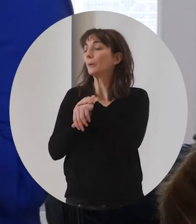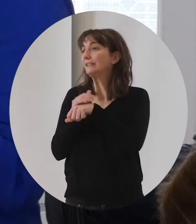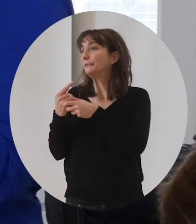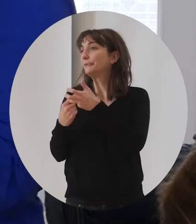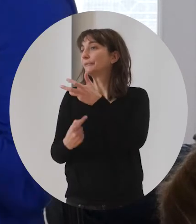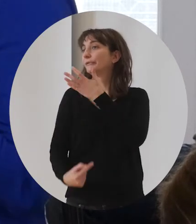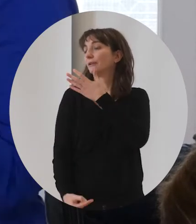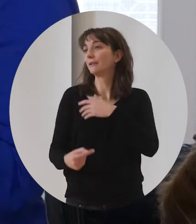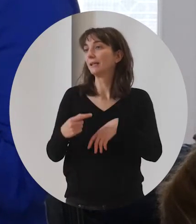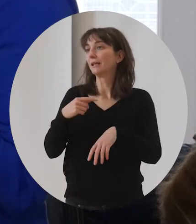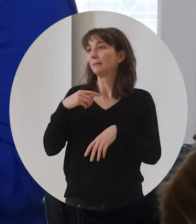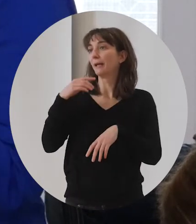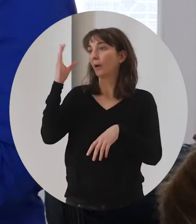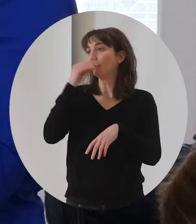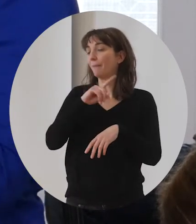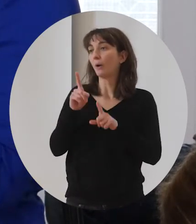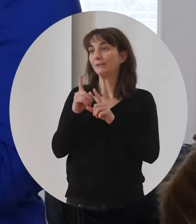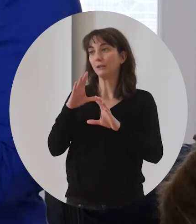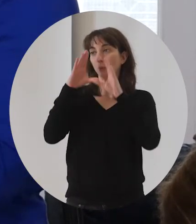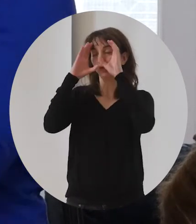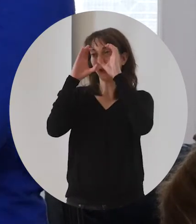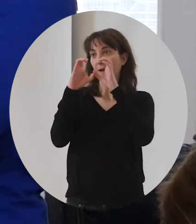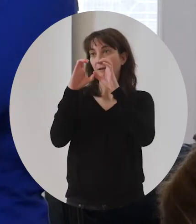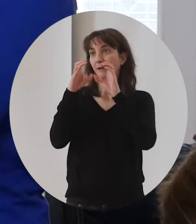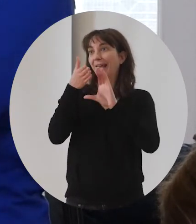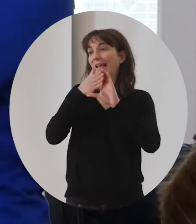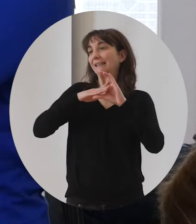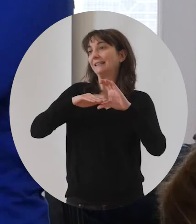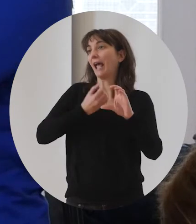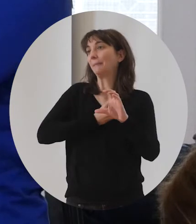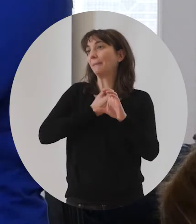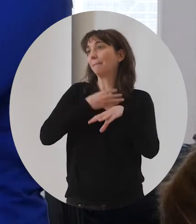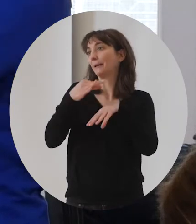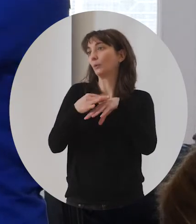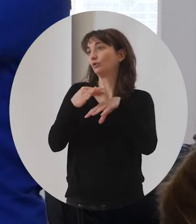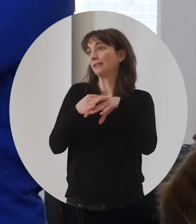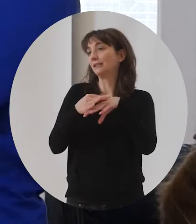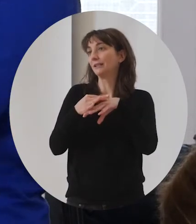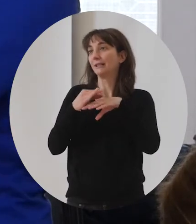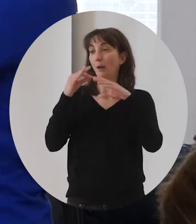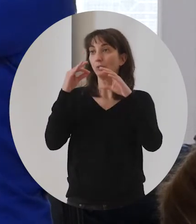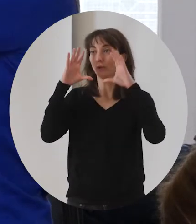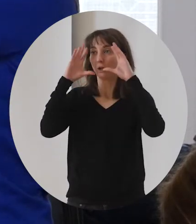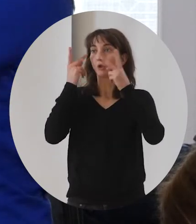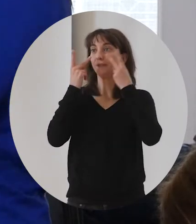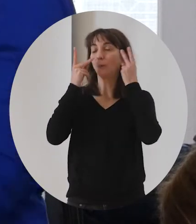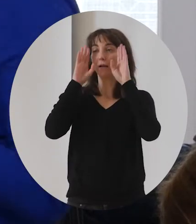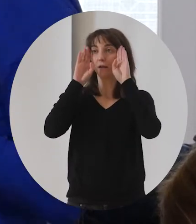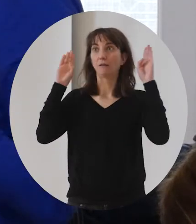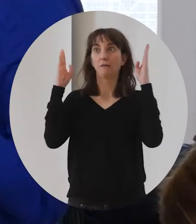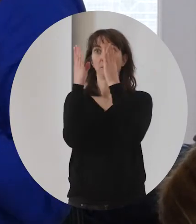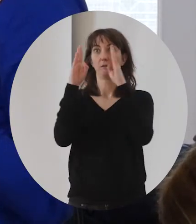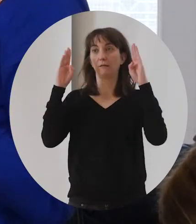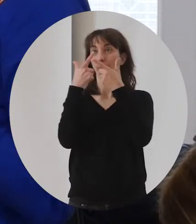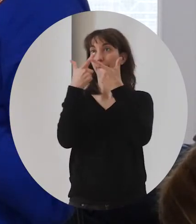faut pas oublier l'UCHER avec les rétinopathies, avec des troubles de champ visuel différents qui se rajoutent à tout